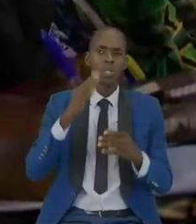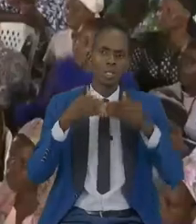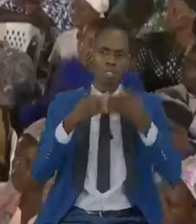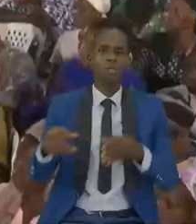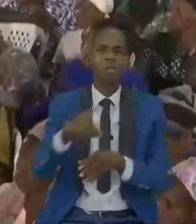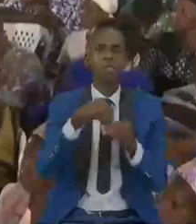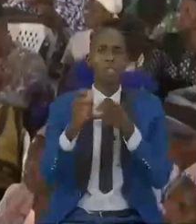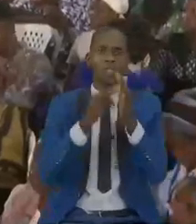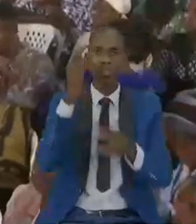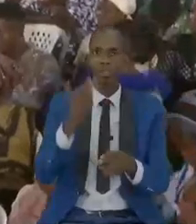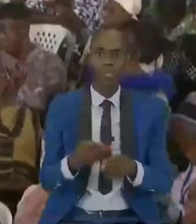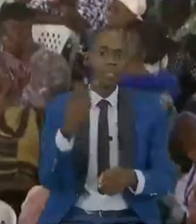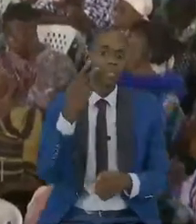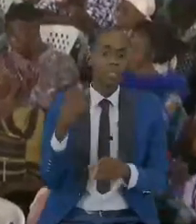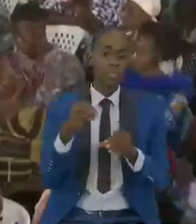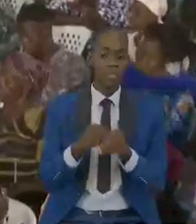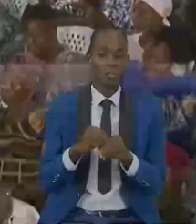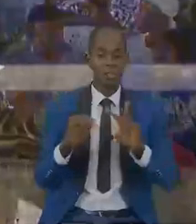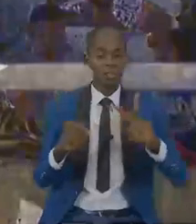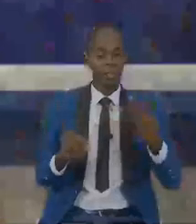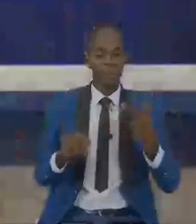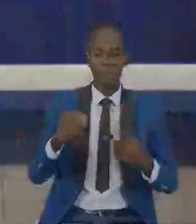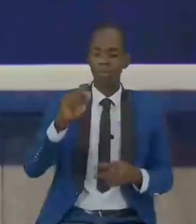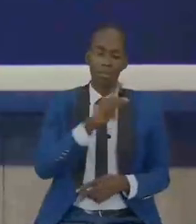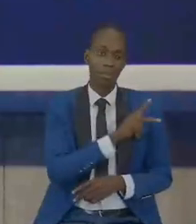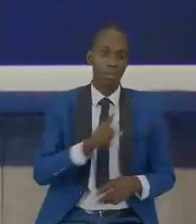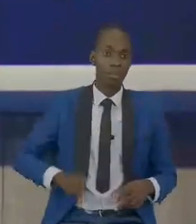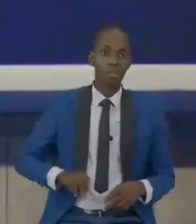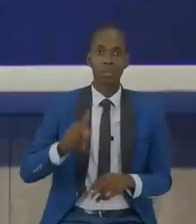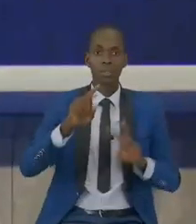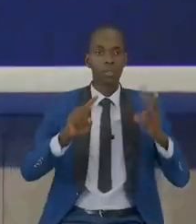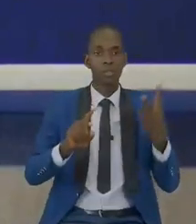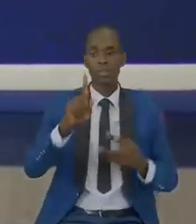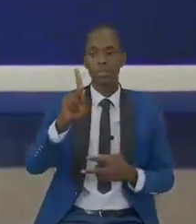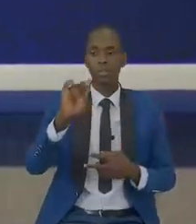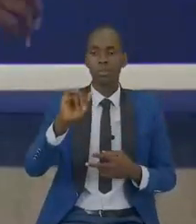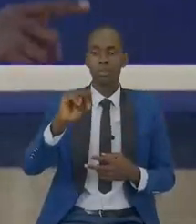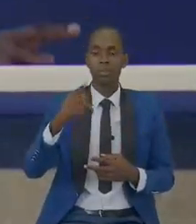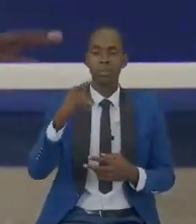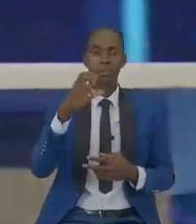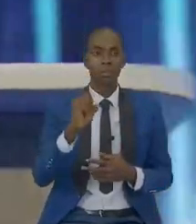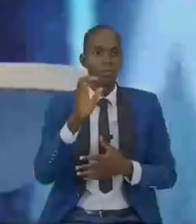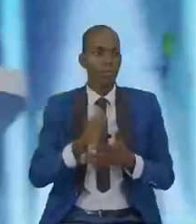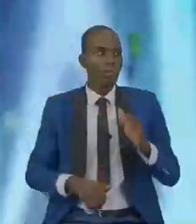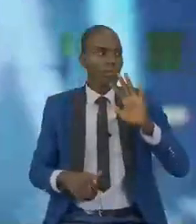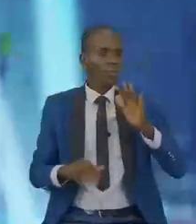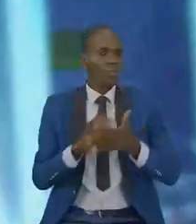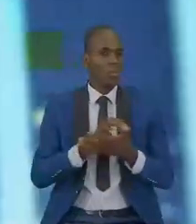guidera. Le Seigneur te guidera. Voyons,